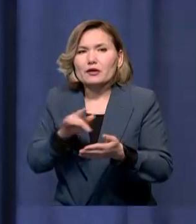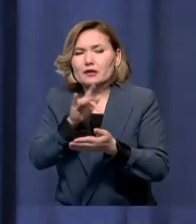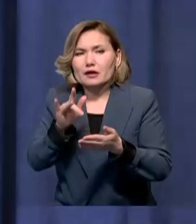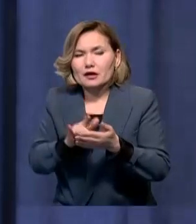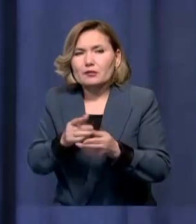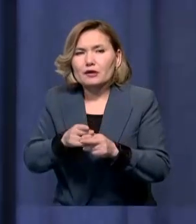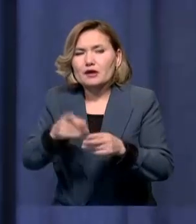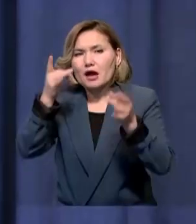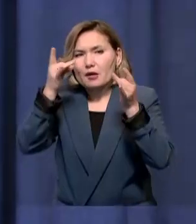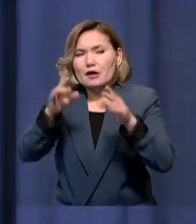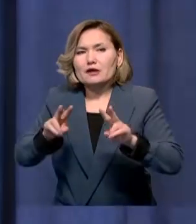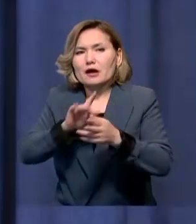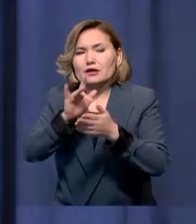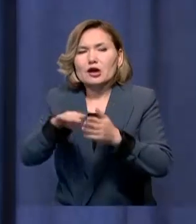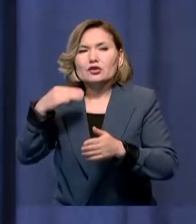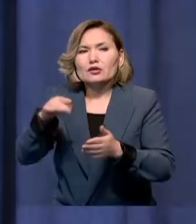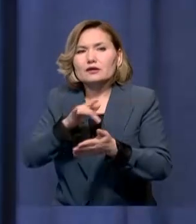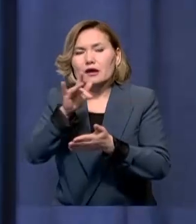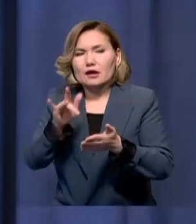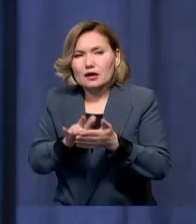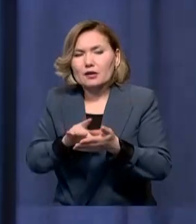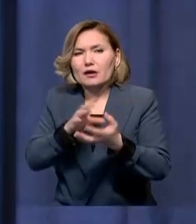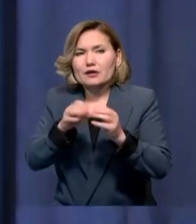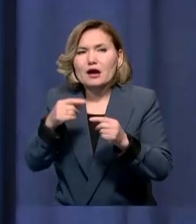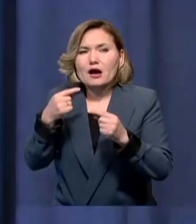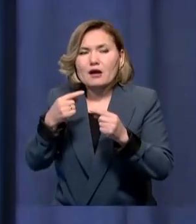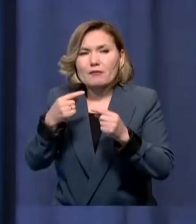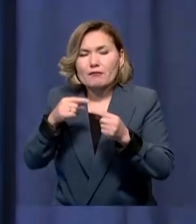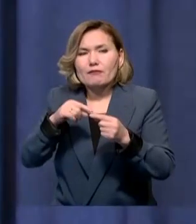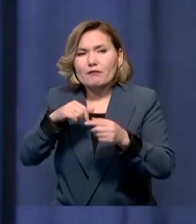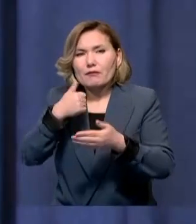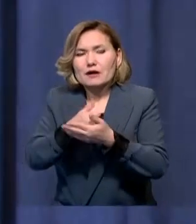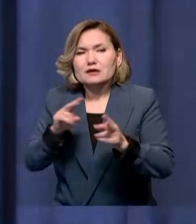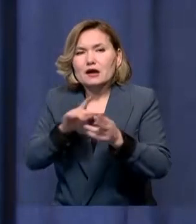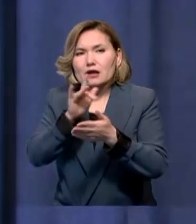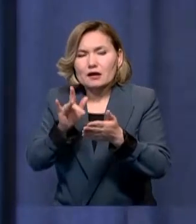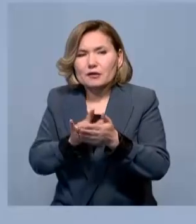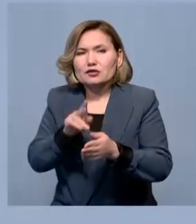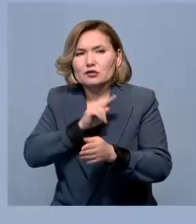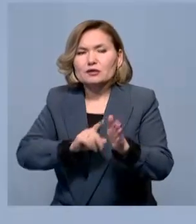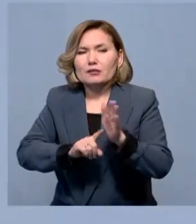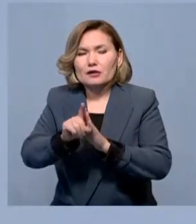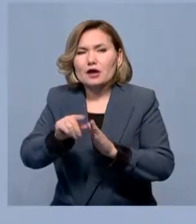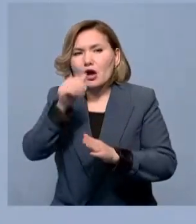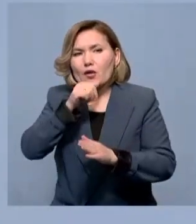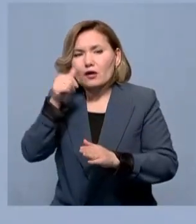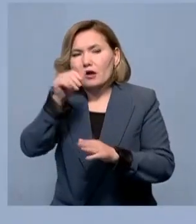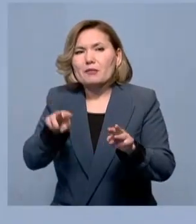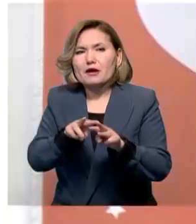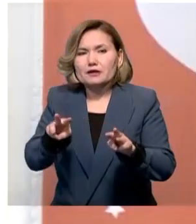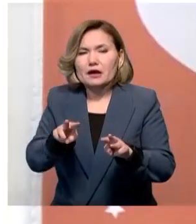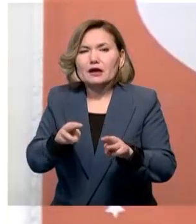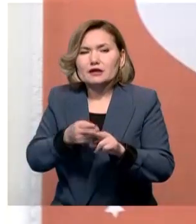қатар мәдени астанамыз Түркістан қаласында және бас қаламыз Астанада да өз жұмысын жүргізуде. Өткен жылы министрлік